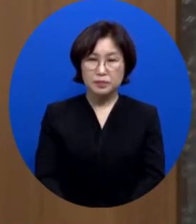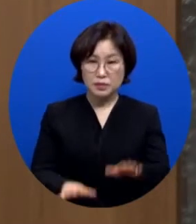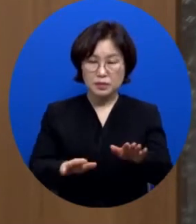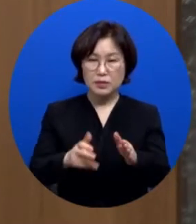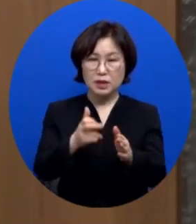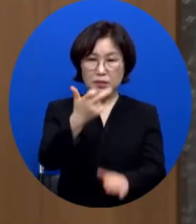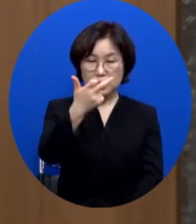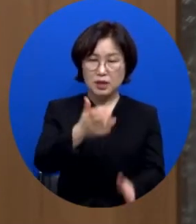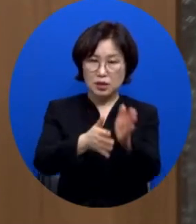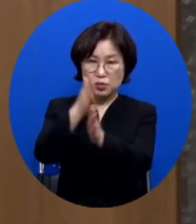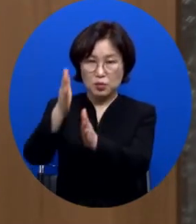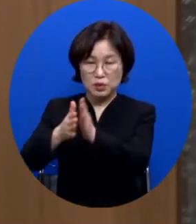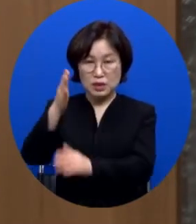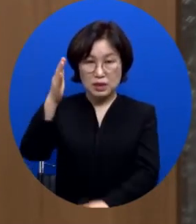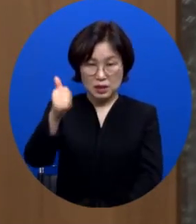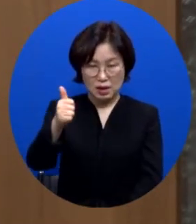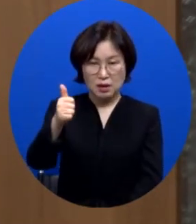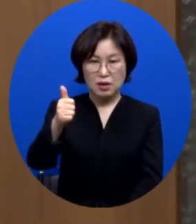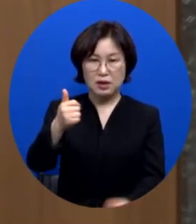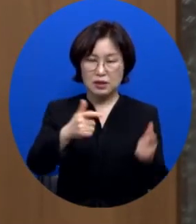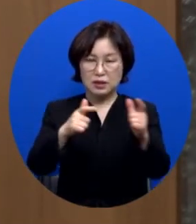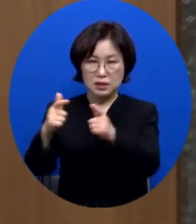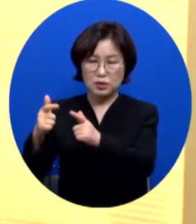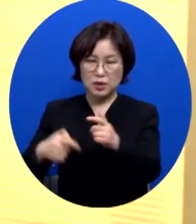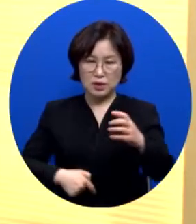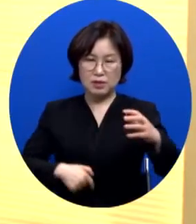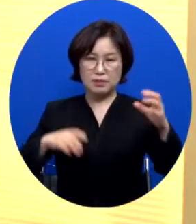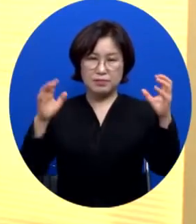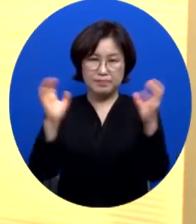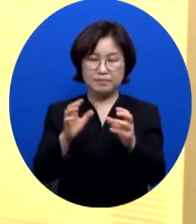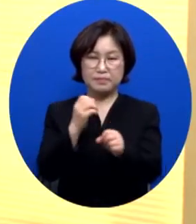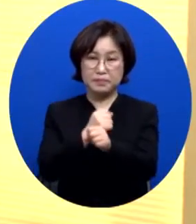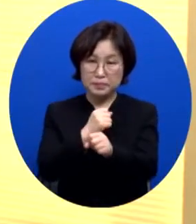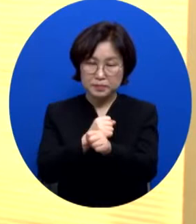17개 광역시도 그 총회장님들과 연합해서